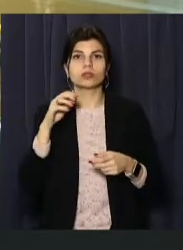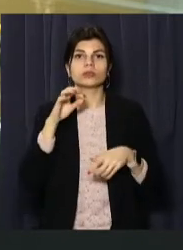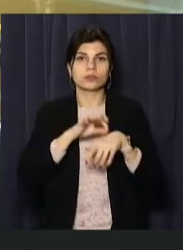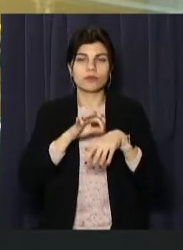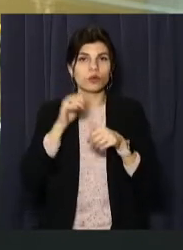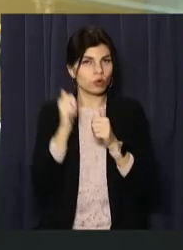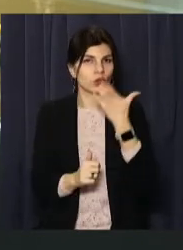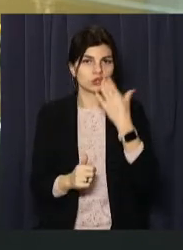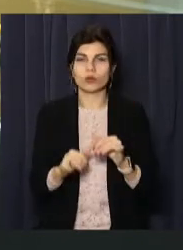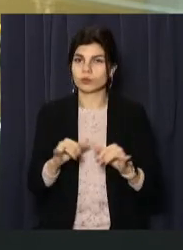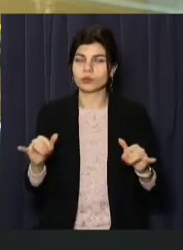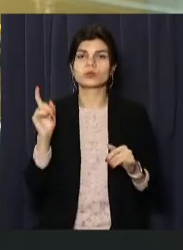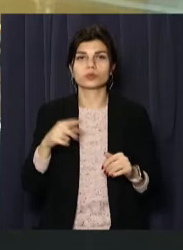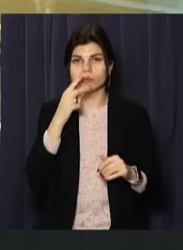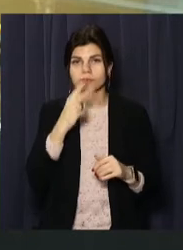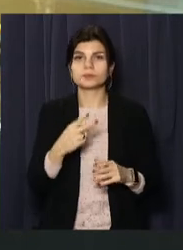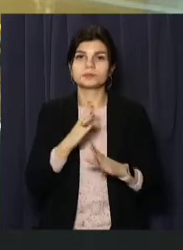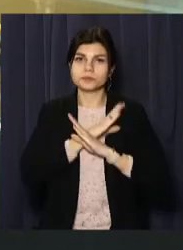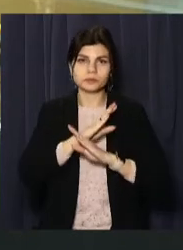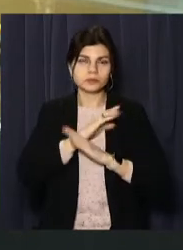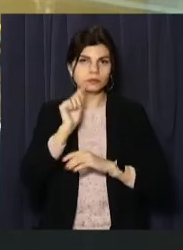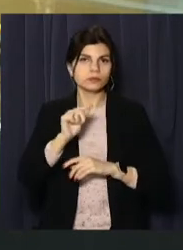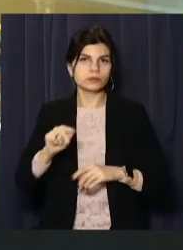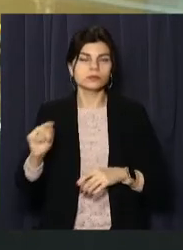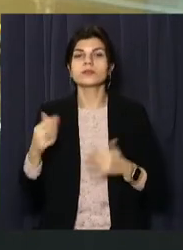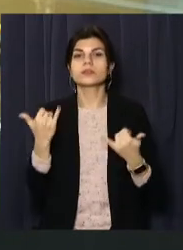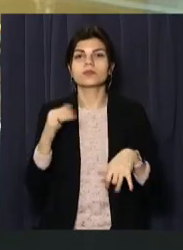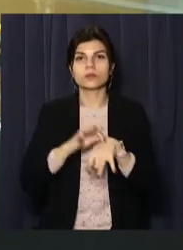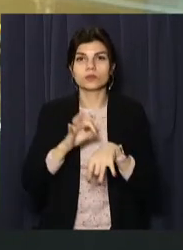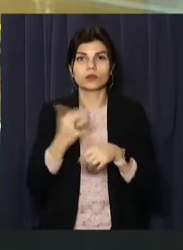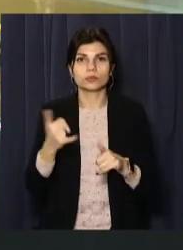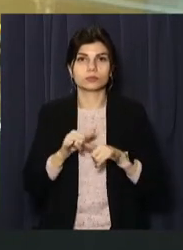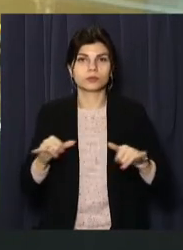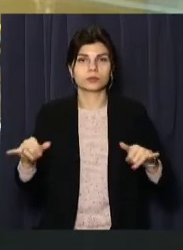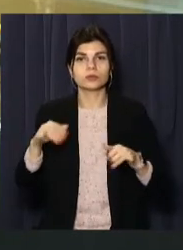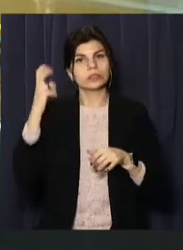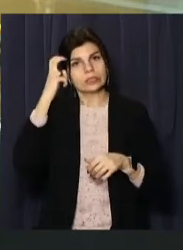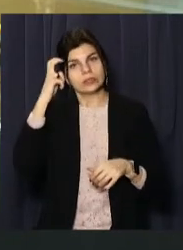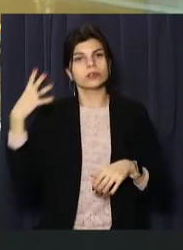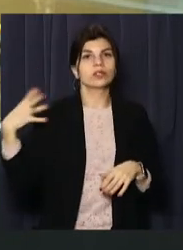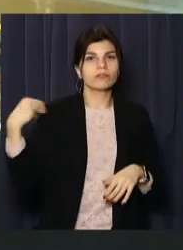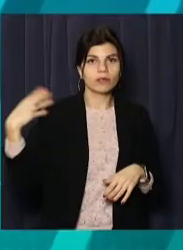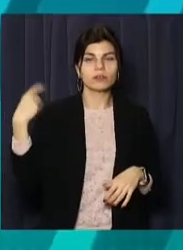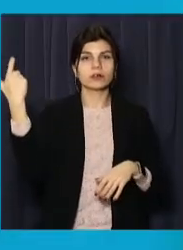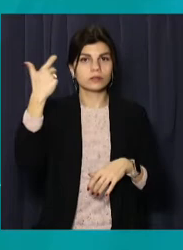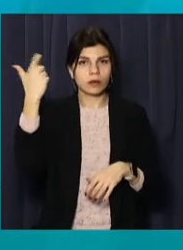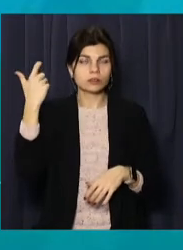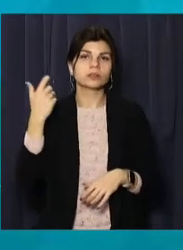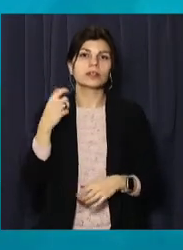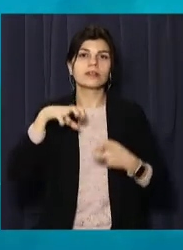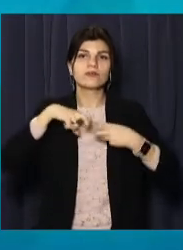захворілих. Щодня зростають і показники летальності. Зараз хвороба стрімко шириться у столиці, Львівській,